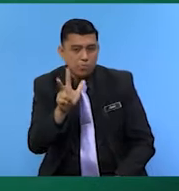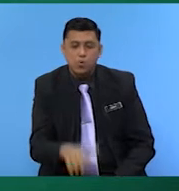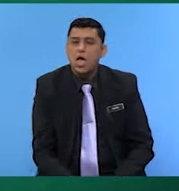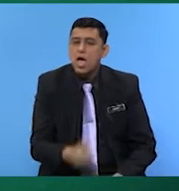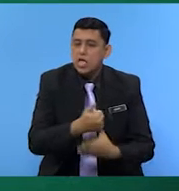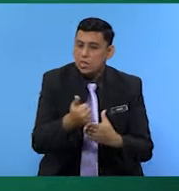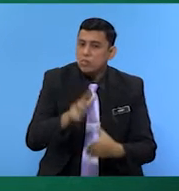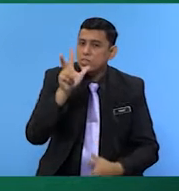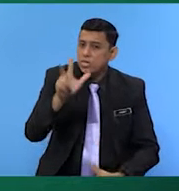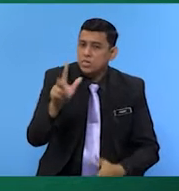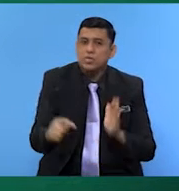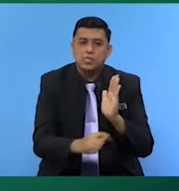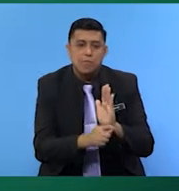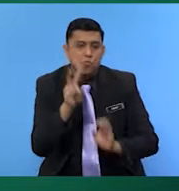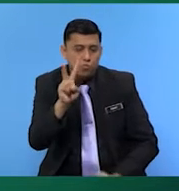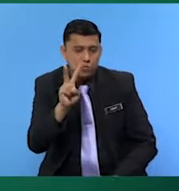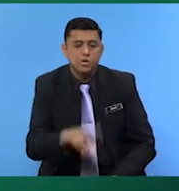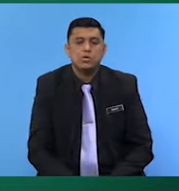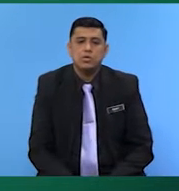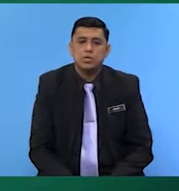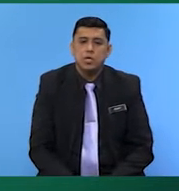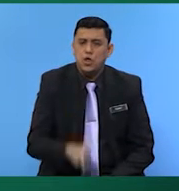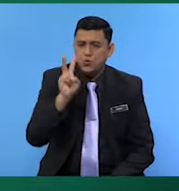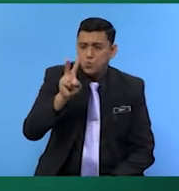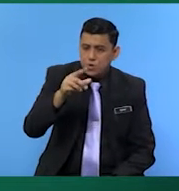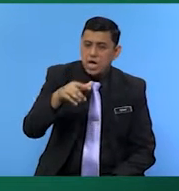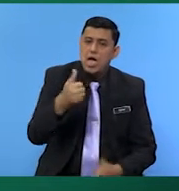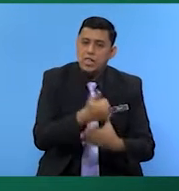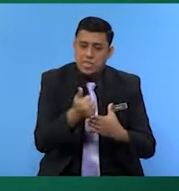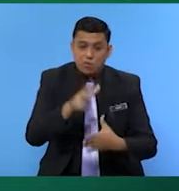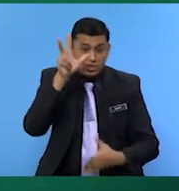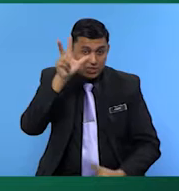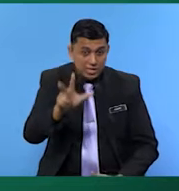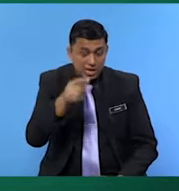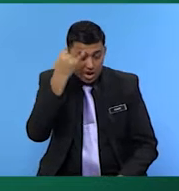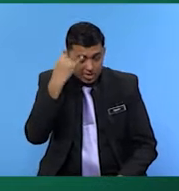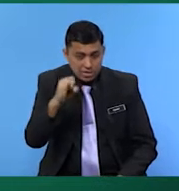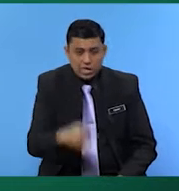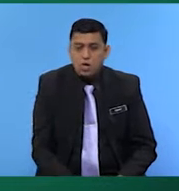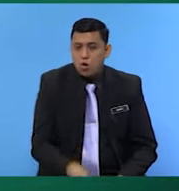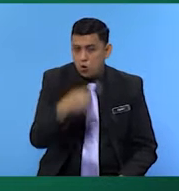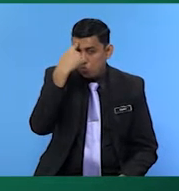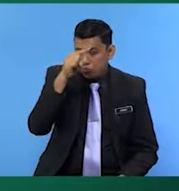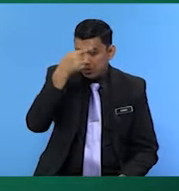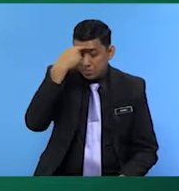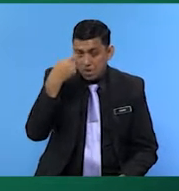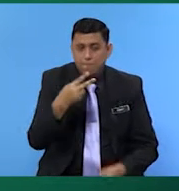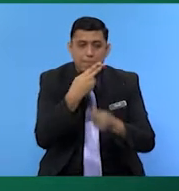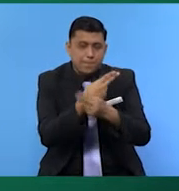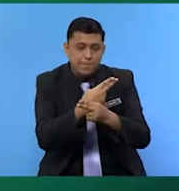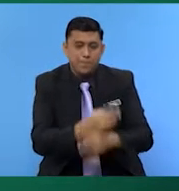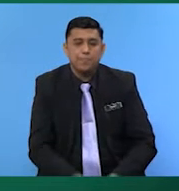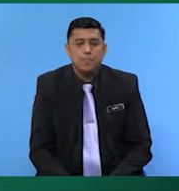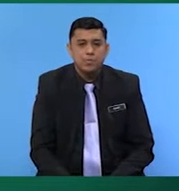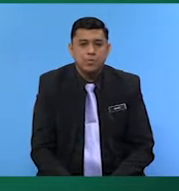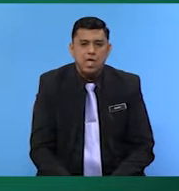atau 3:2, di mana 2 atau 3 idea untuk faktor penghalang dan 2 atau 3 idea